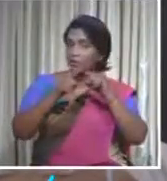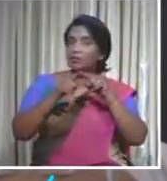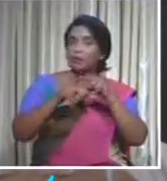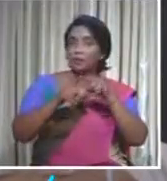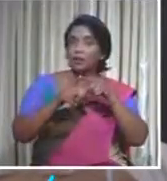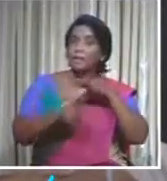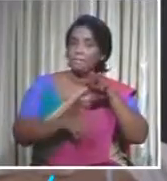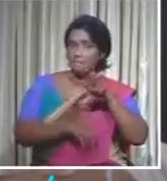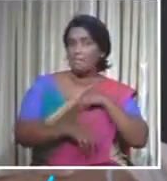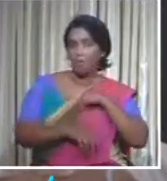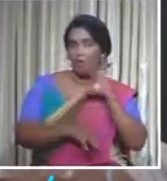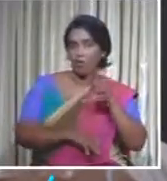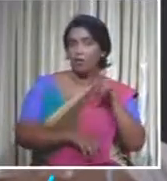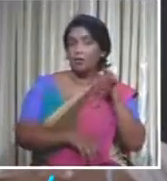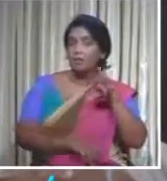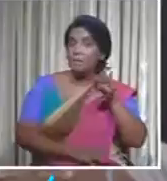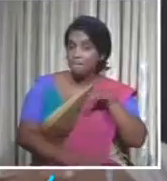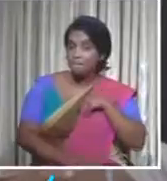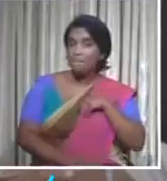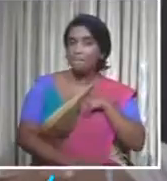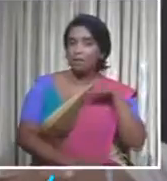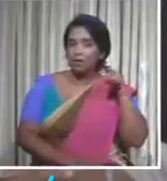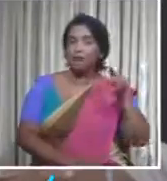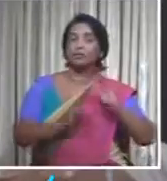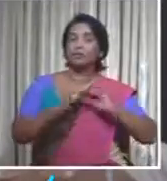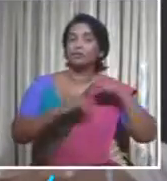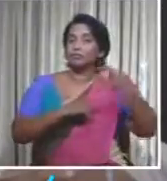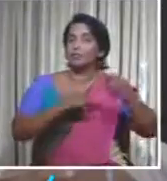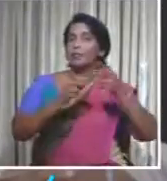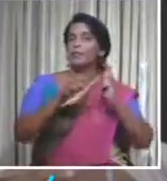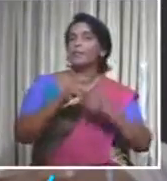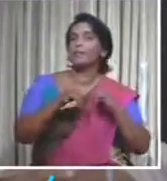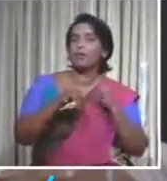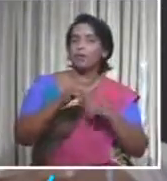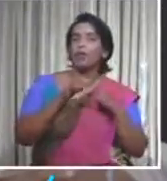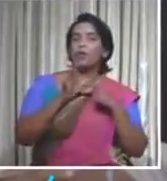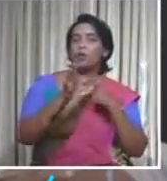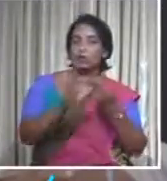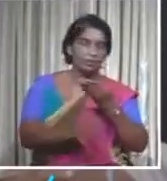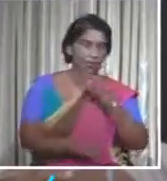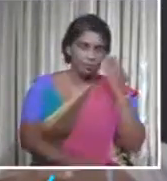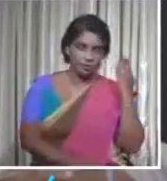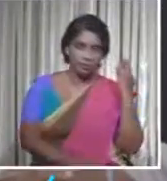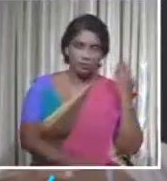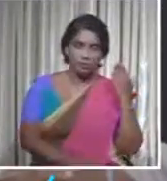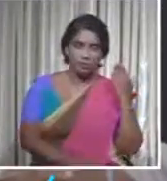ऐनकोटा अत के बदल वर मु तमिल बौद्ध